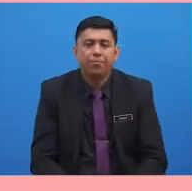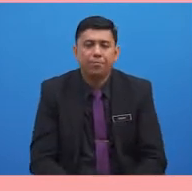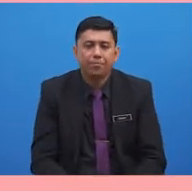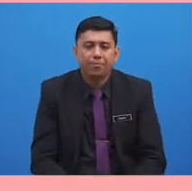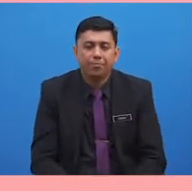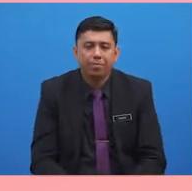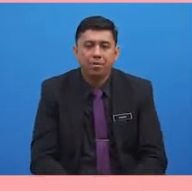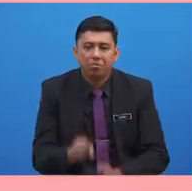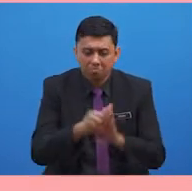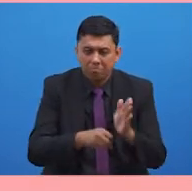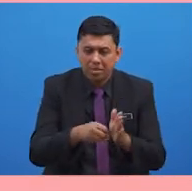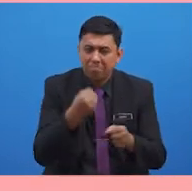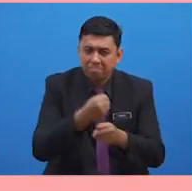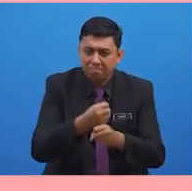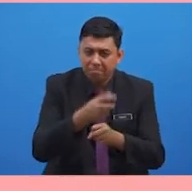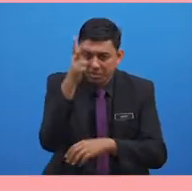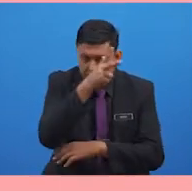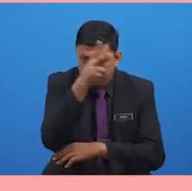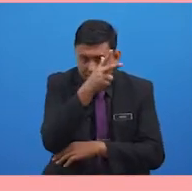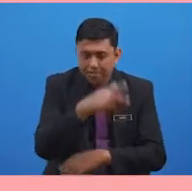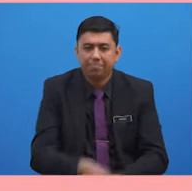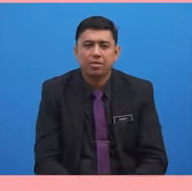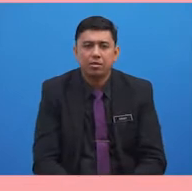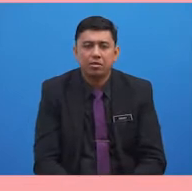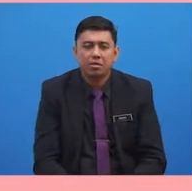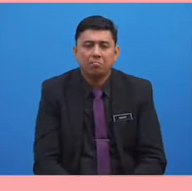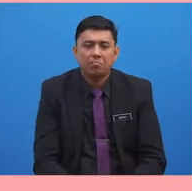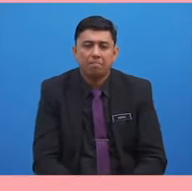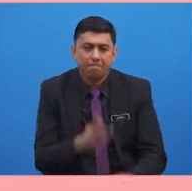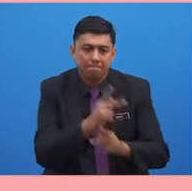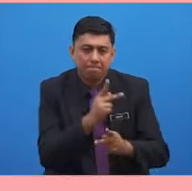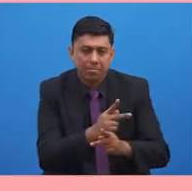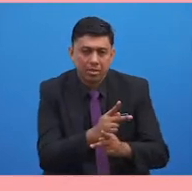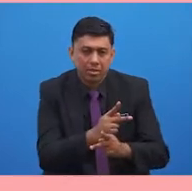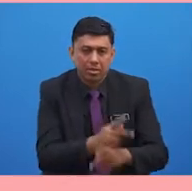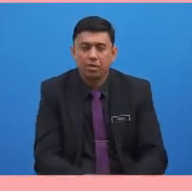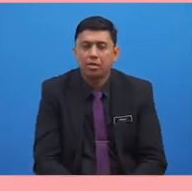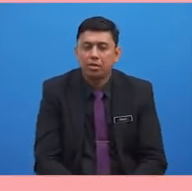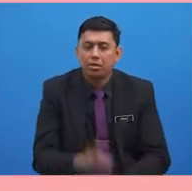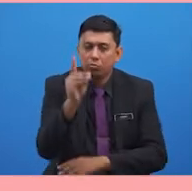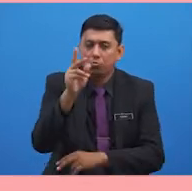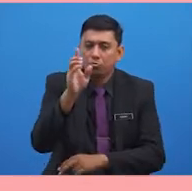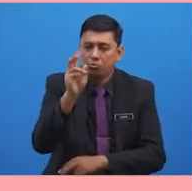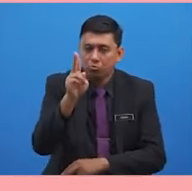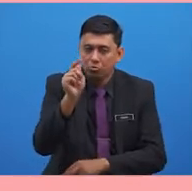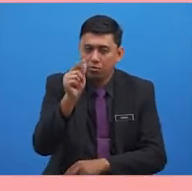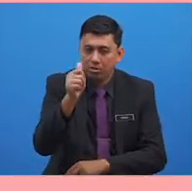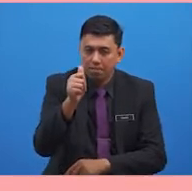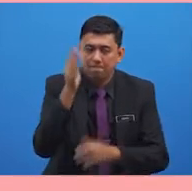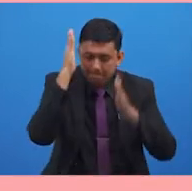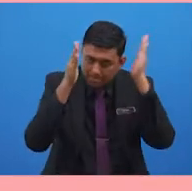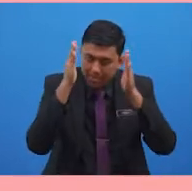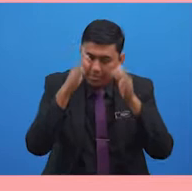awam bersama isterinya yang berkhidmat di Kedutaan Malaysia di United Kingdom.